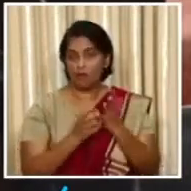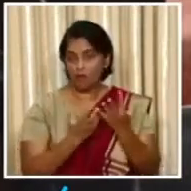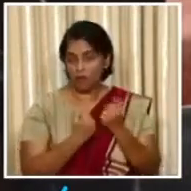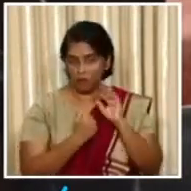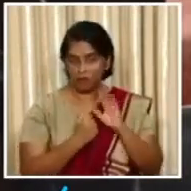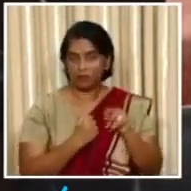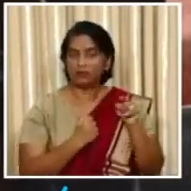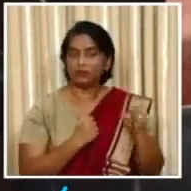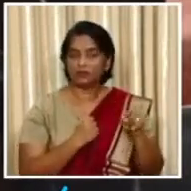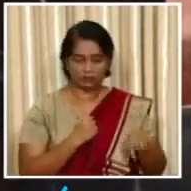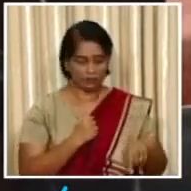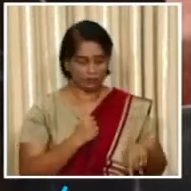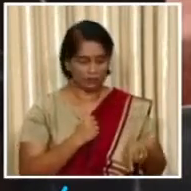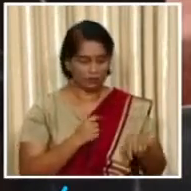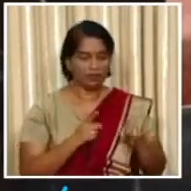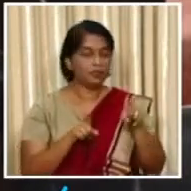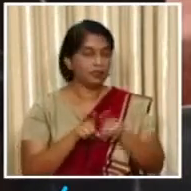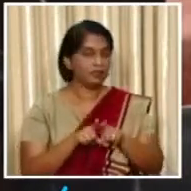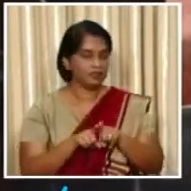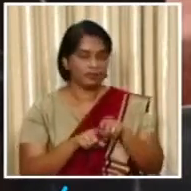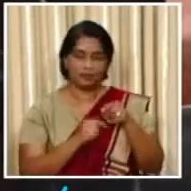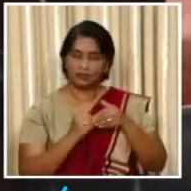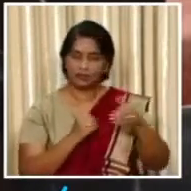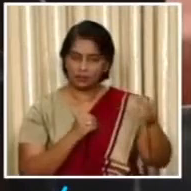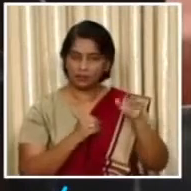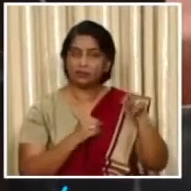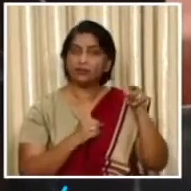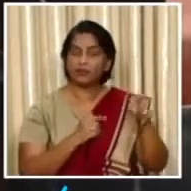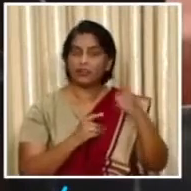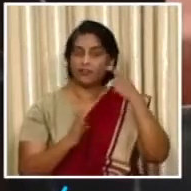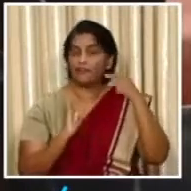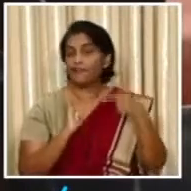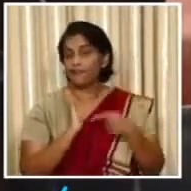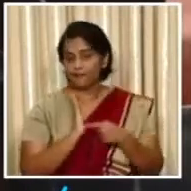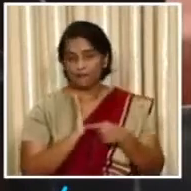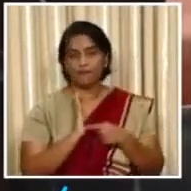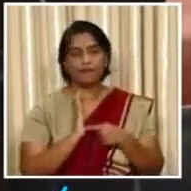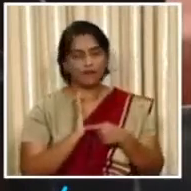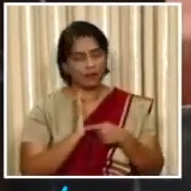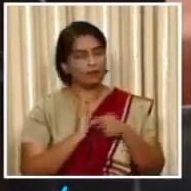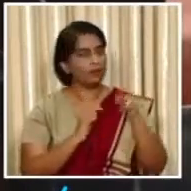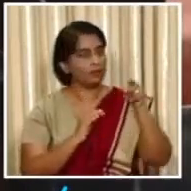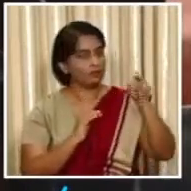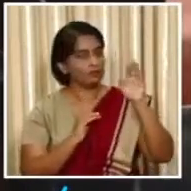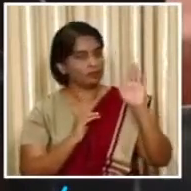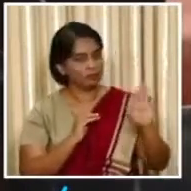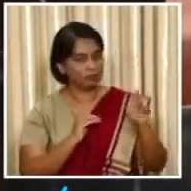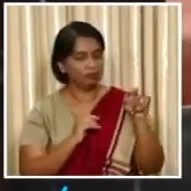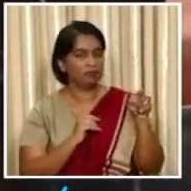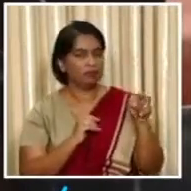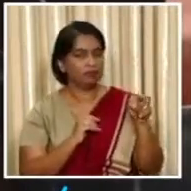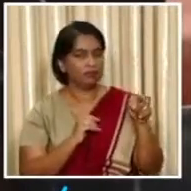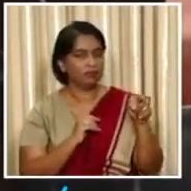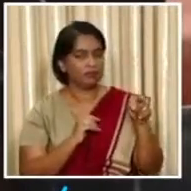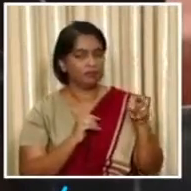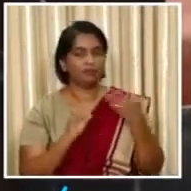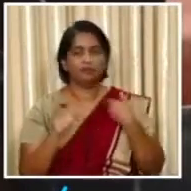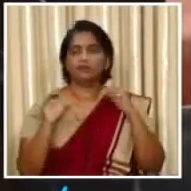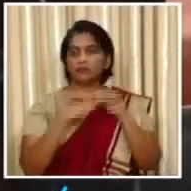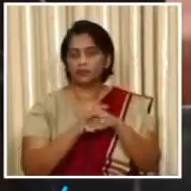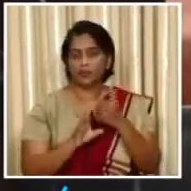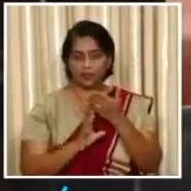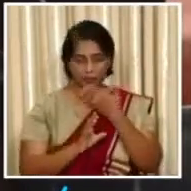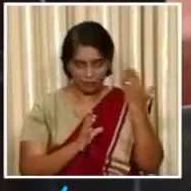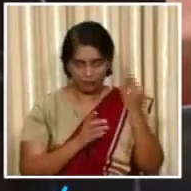அந்த போட்டி பரீட்சைக்கு விண்ணப்பிக்க முடியும் என்கின்ற சுற்றறிக்கை இருந்தது. ஆனால் அந்த